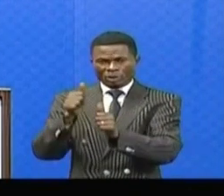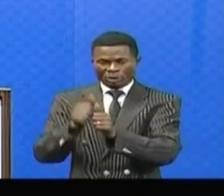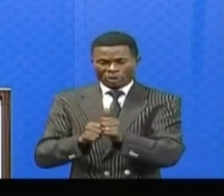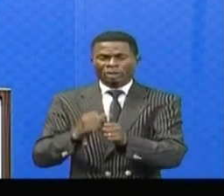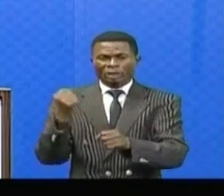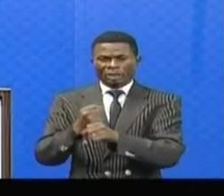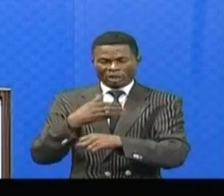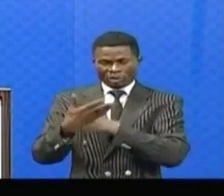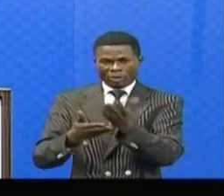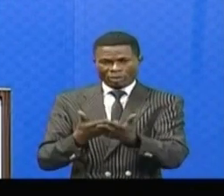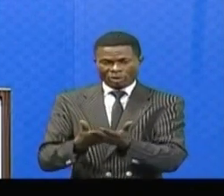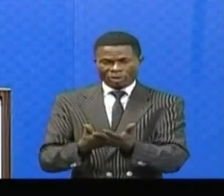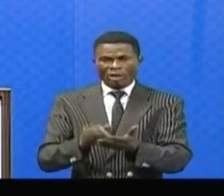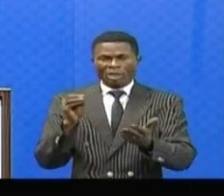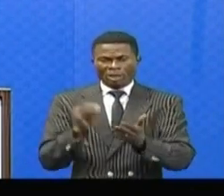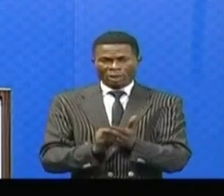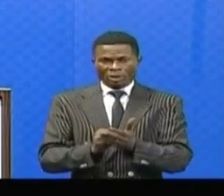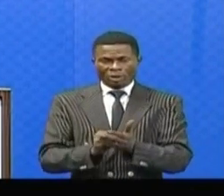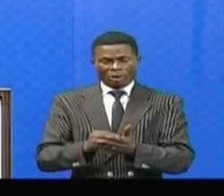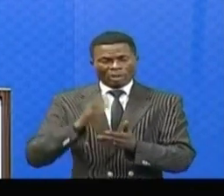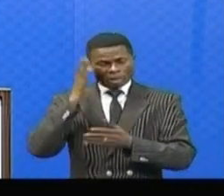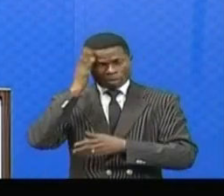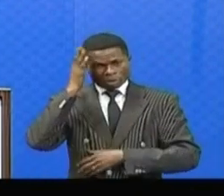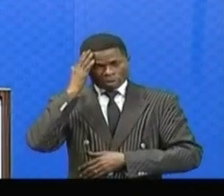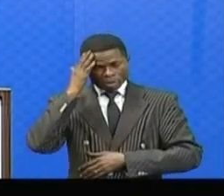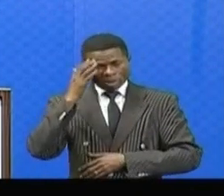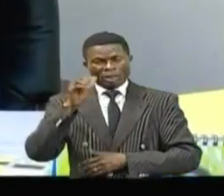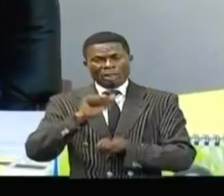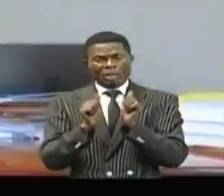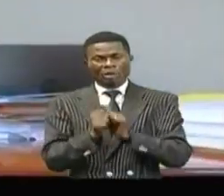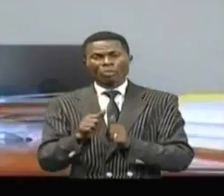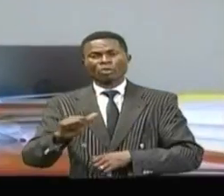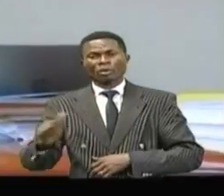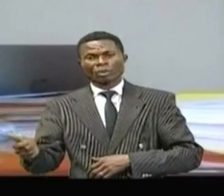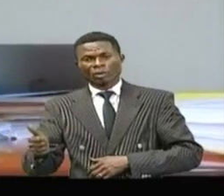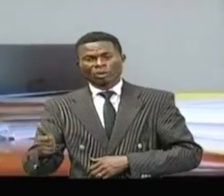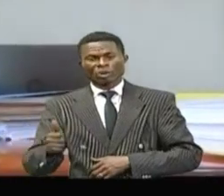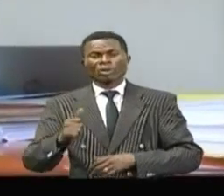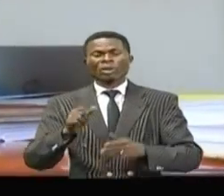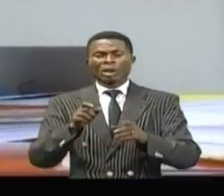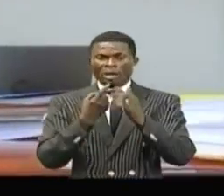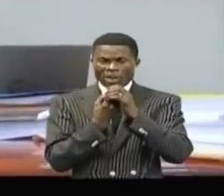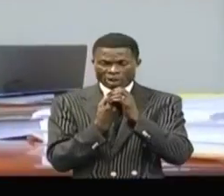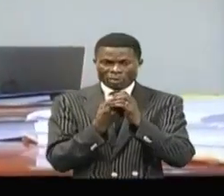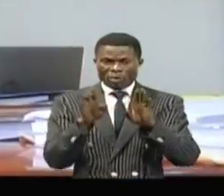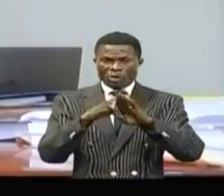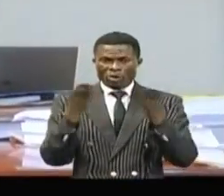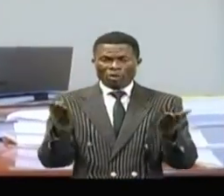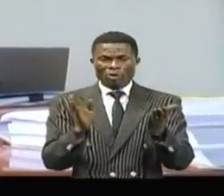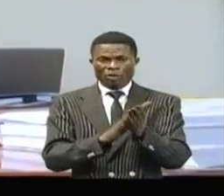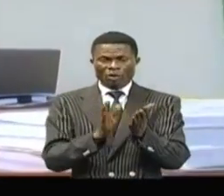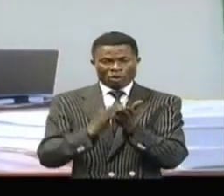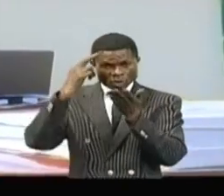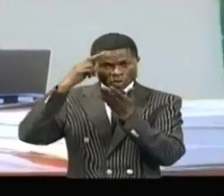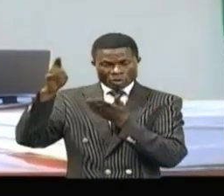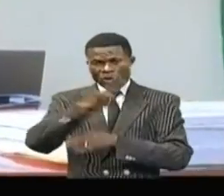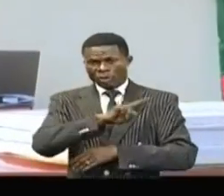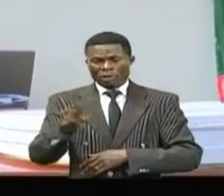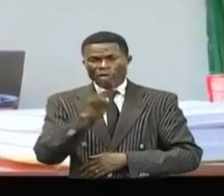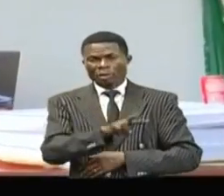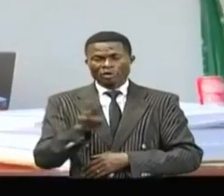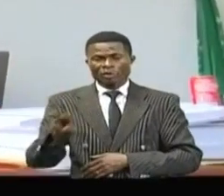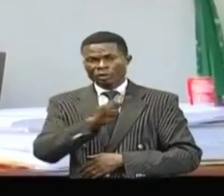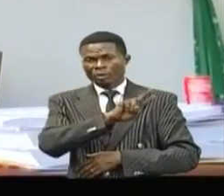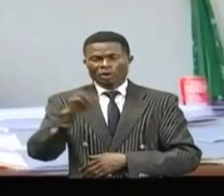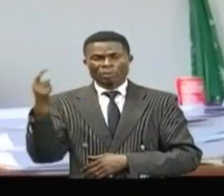métier. Cependant, tenant compte de certains facteurs à l'approche de la rentrée académique